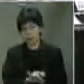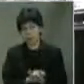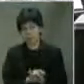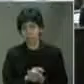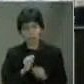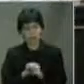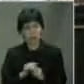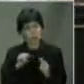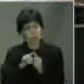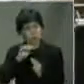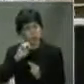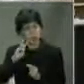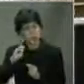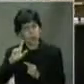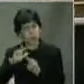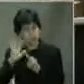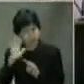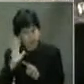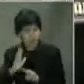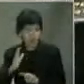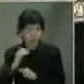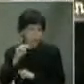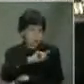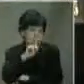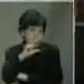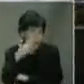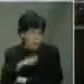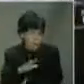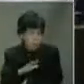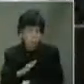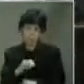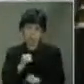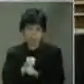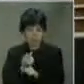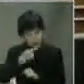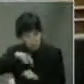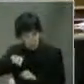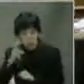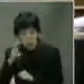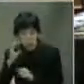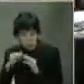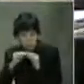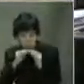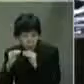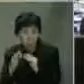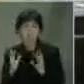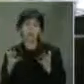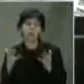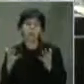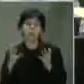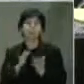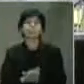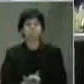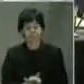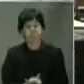มัยท่านสมชายเพราะเมื่อผ่านไป3วันไม่เอาเข้าครม.ก็แปลว่